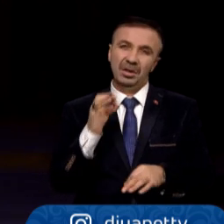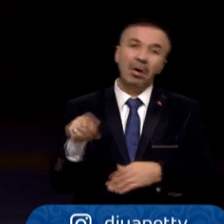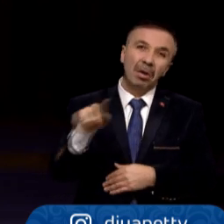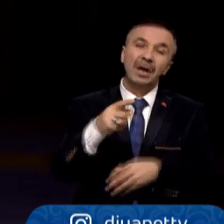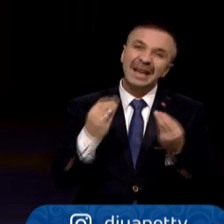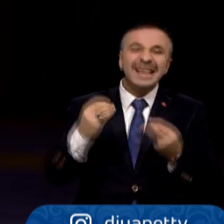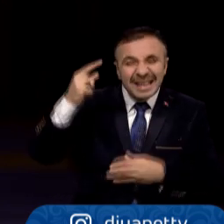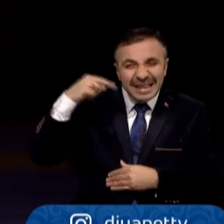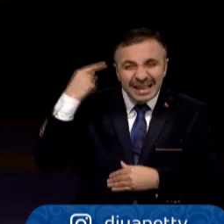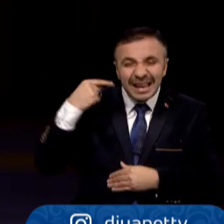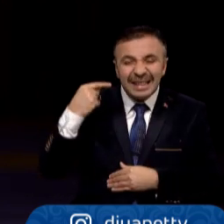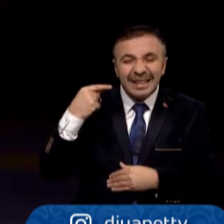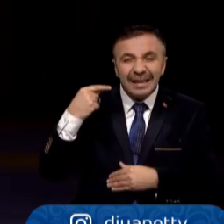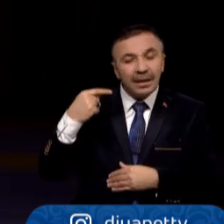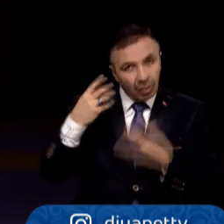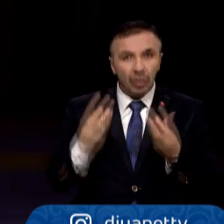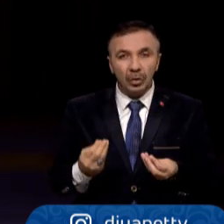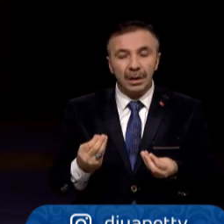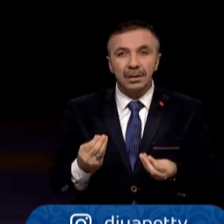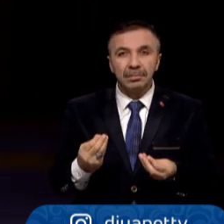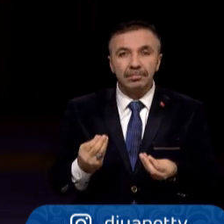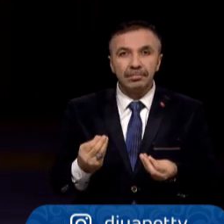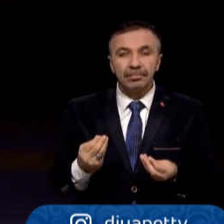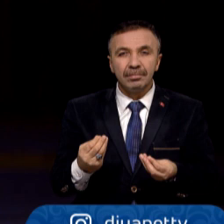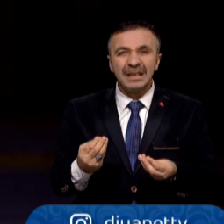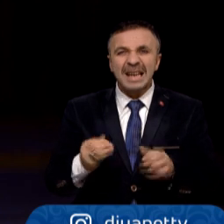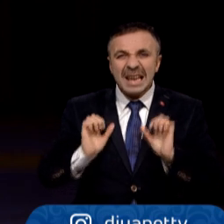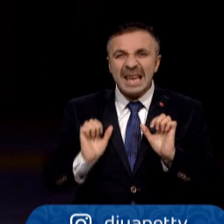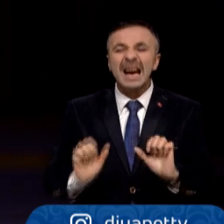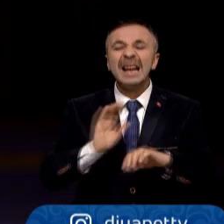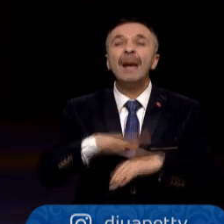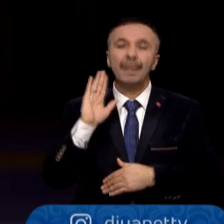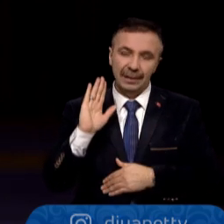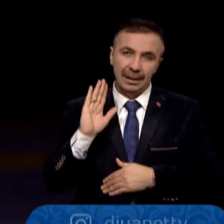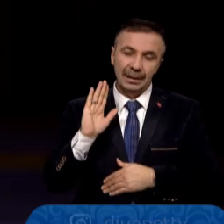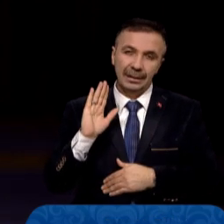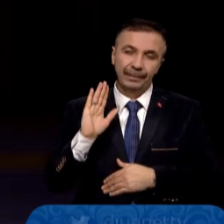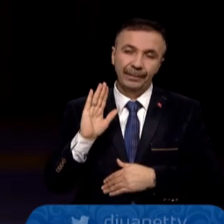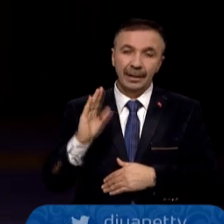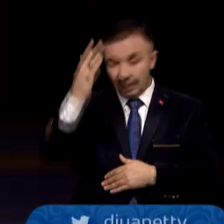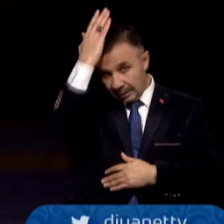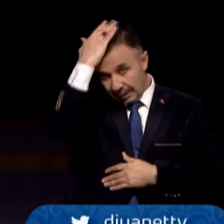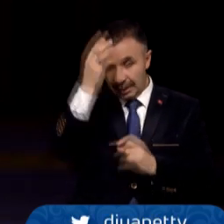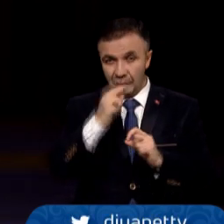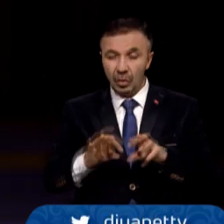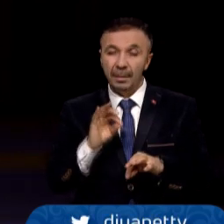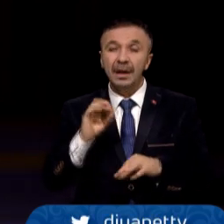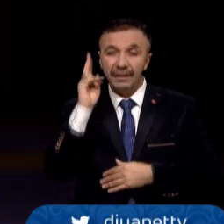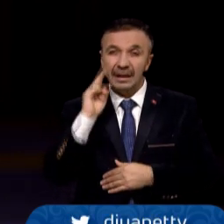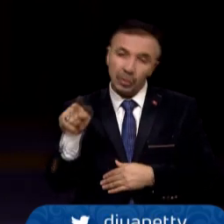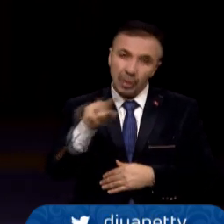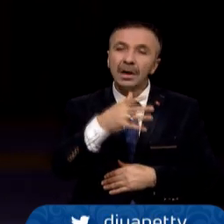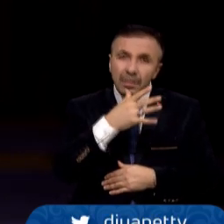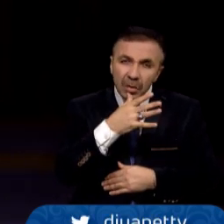Onlar da iyi niyetli Dilara bu ihanet etmediler Hazreti Ömer